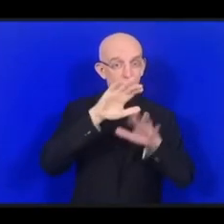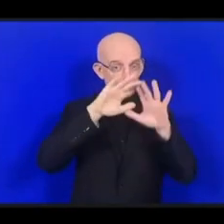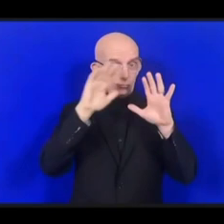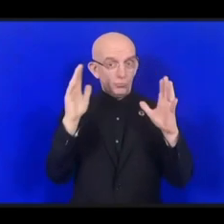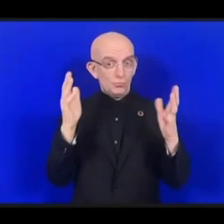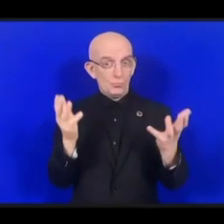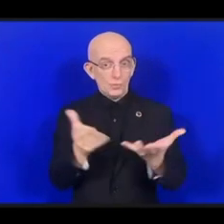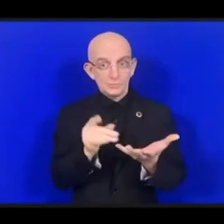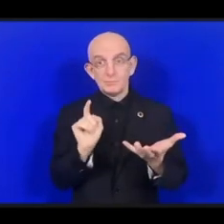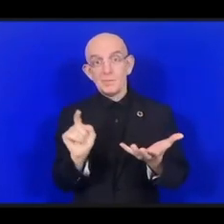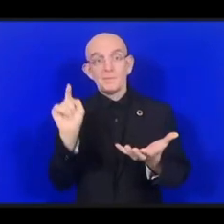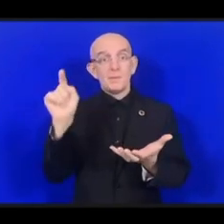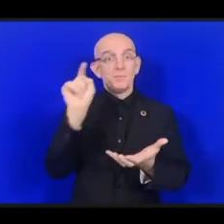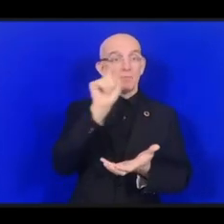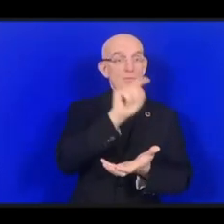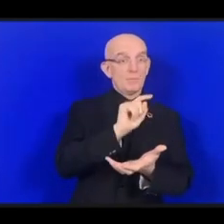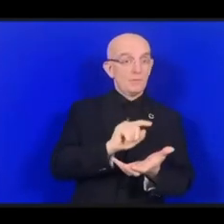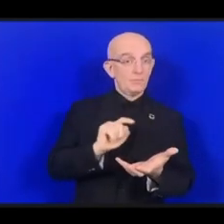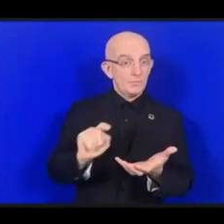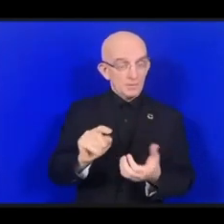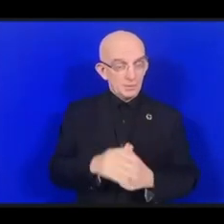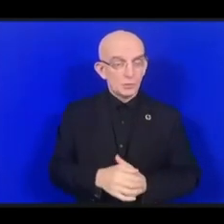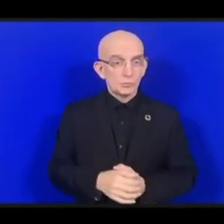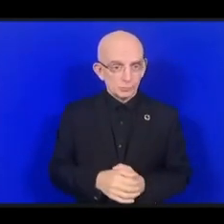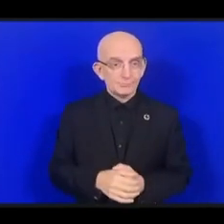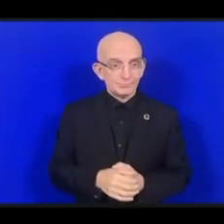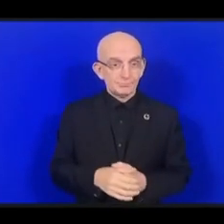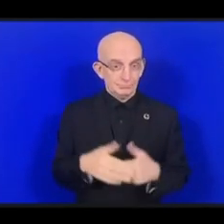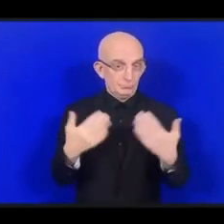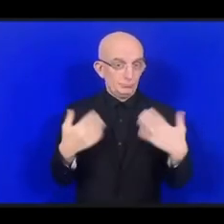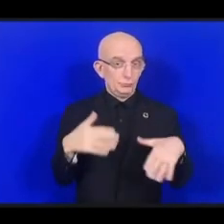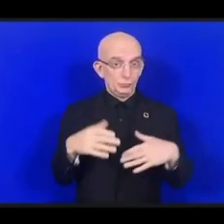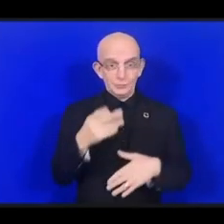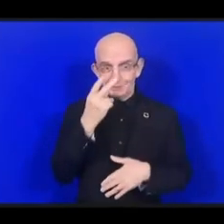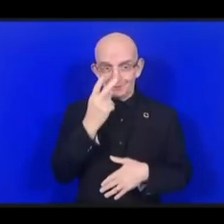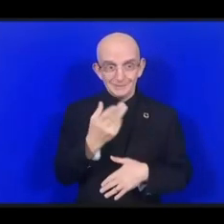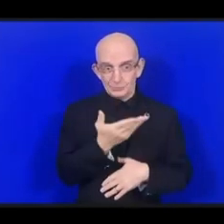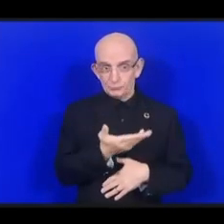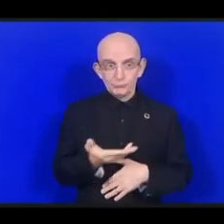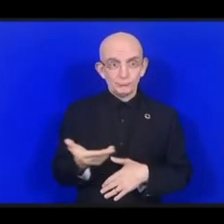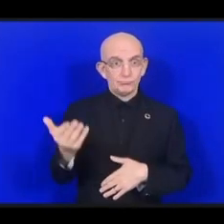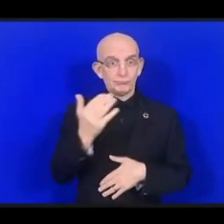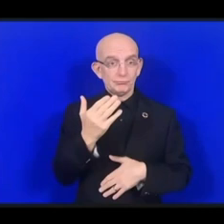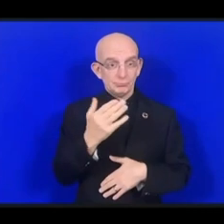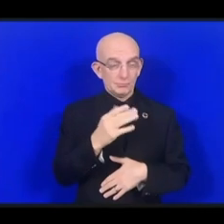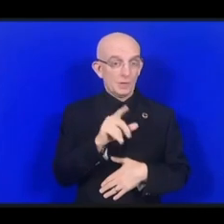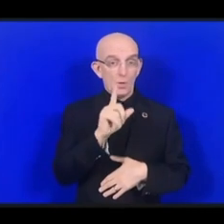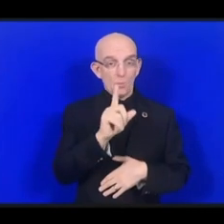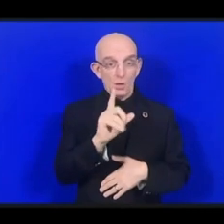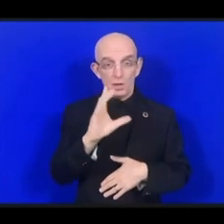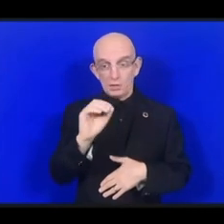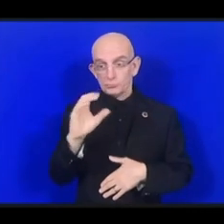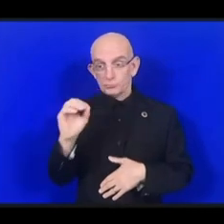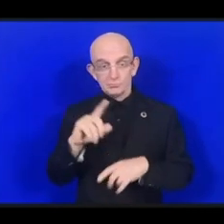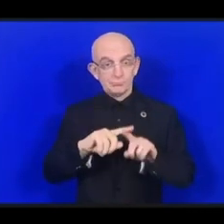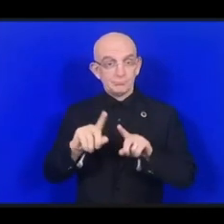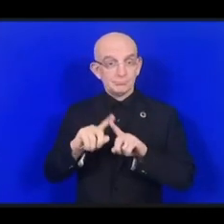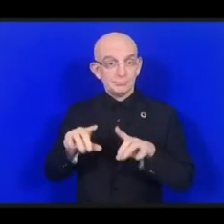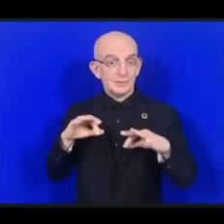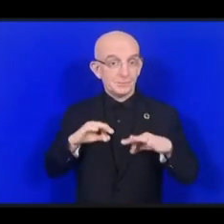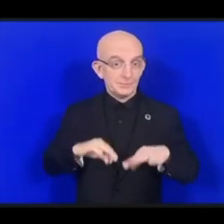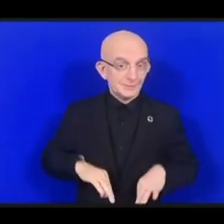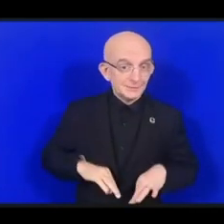الينا اكثر من 100 وزير وبرلماني ومدير تنفيذي بالاضافه الى الاف